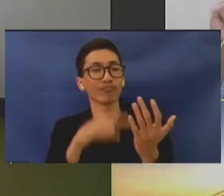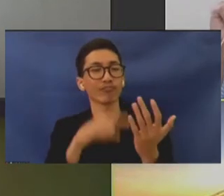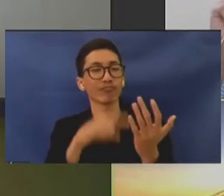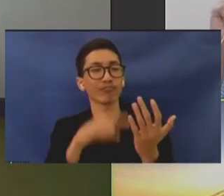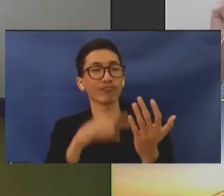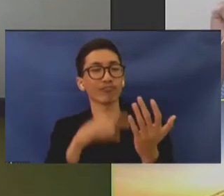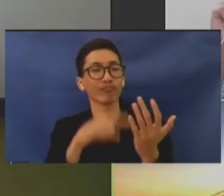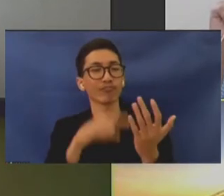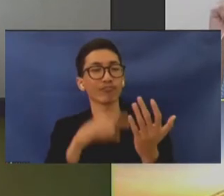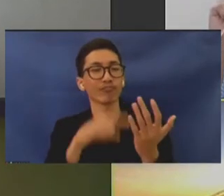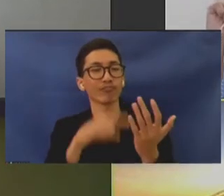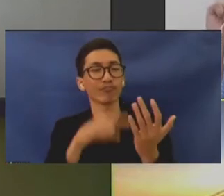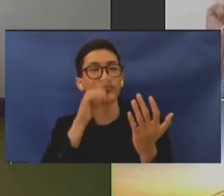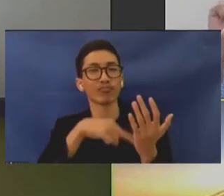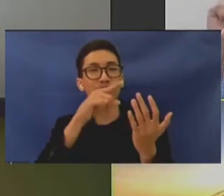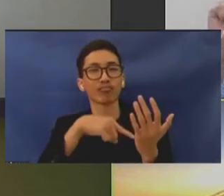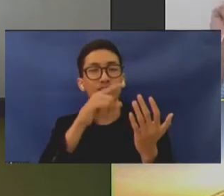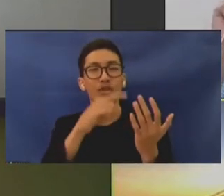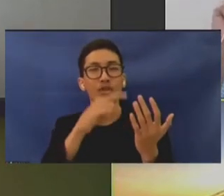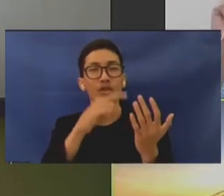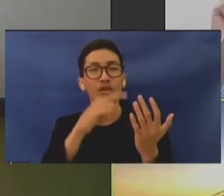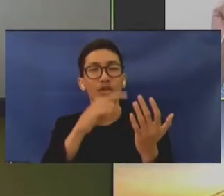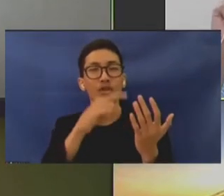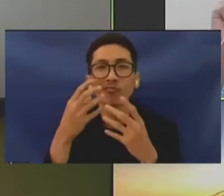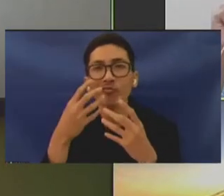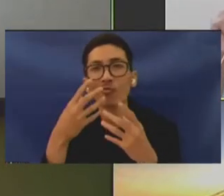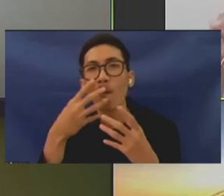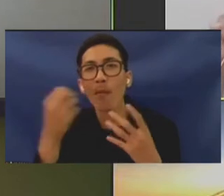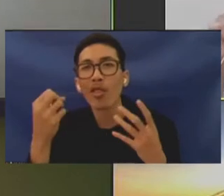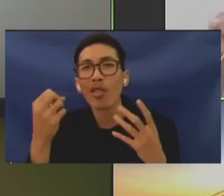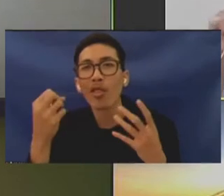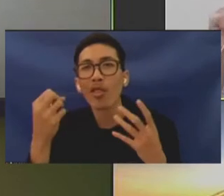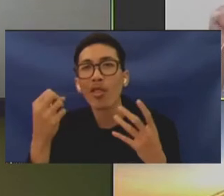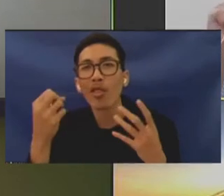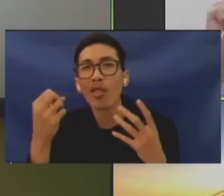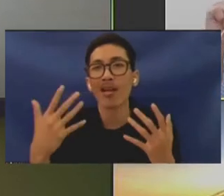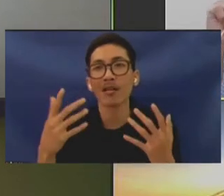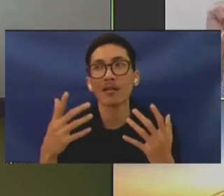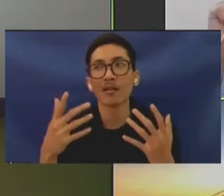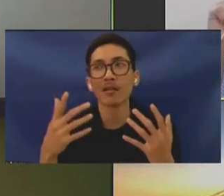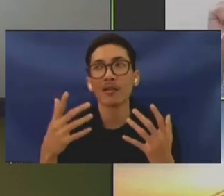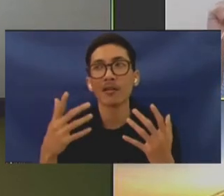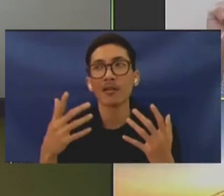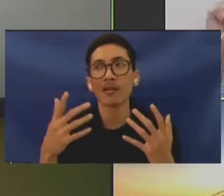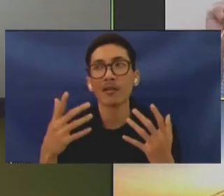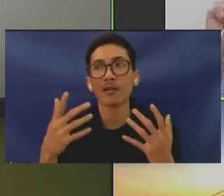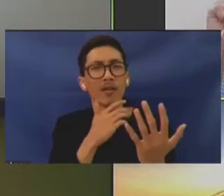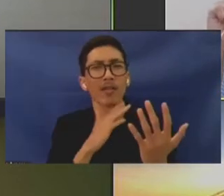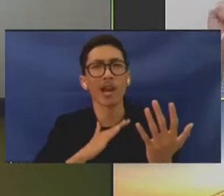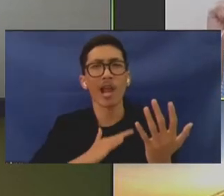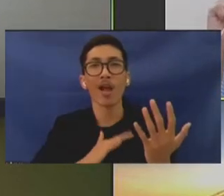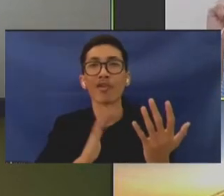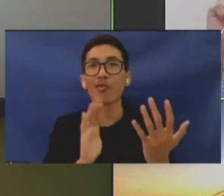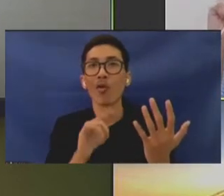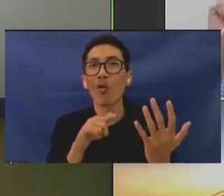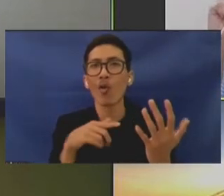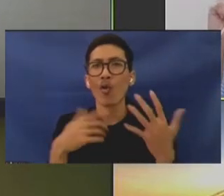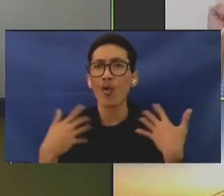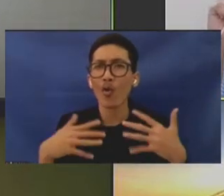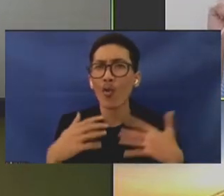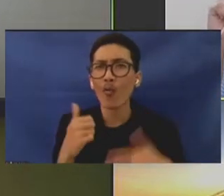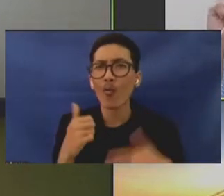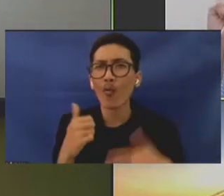yeah, yeah. Sebenarnya yang gambarnya tuh bener, bukan yang animasi gitu. Dia tenang aja. Gitu loh, dan dia tuh nyerap. Jadi ketika